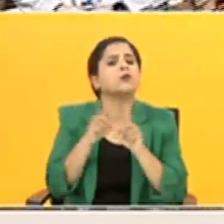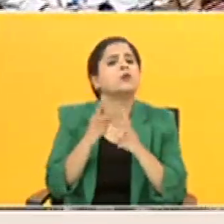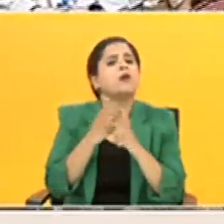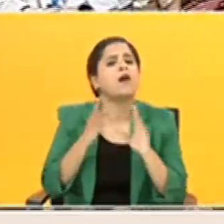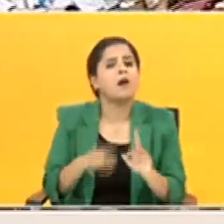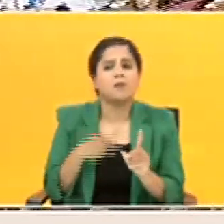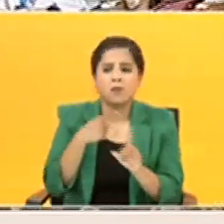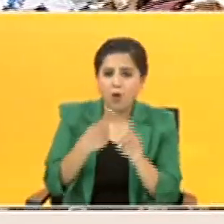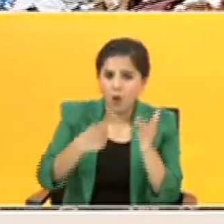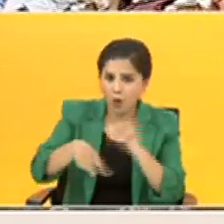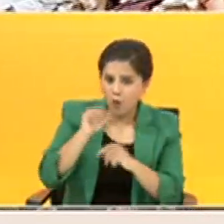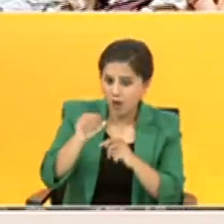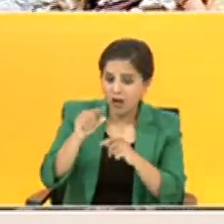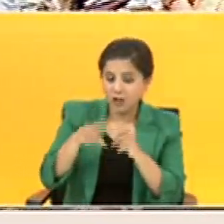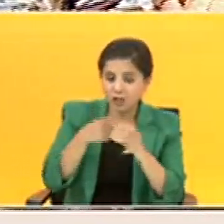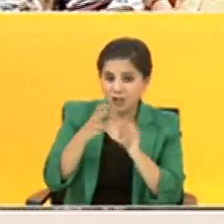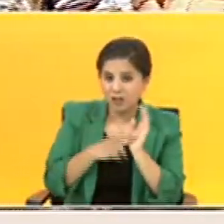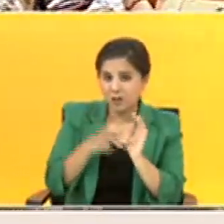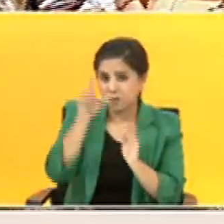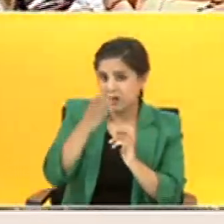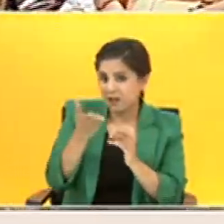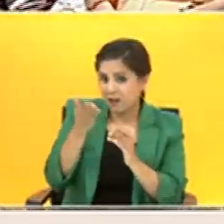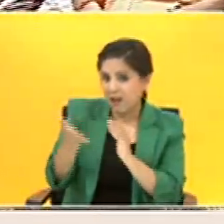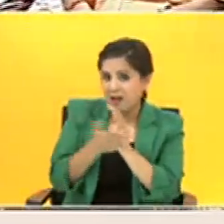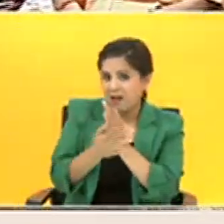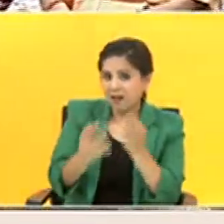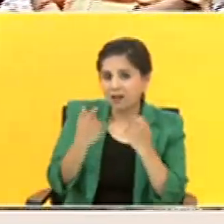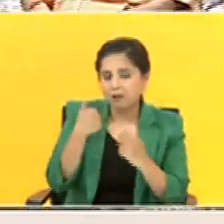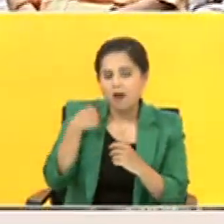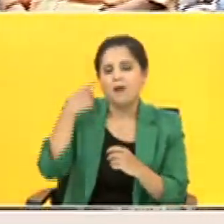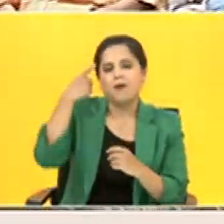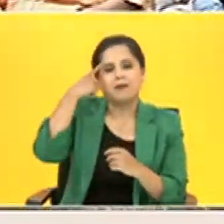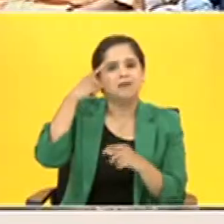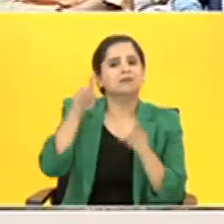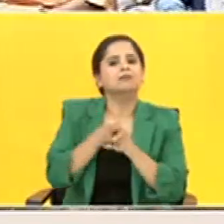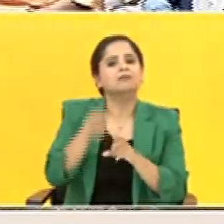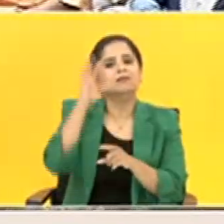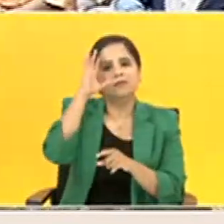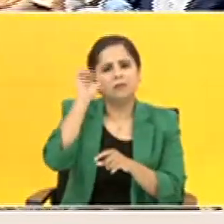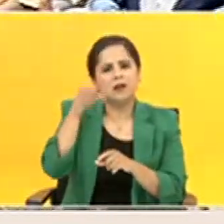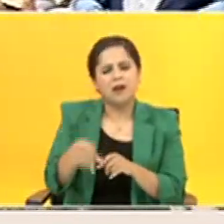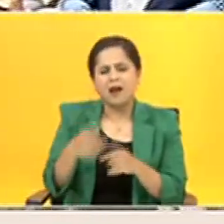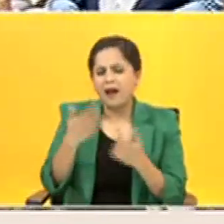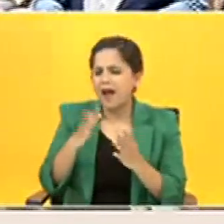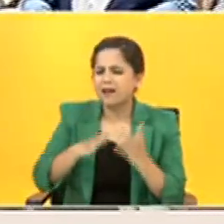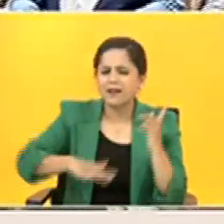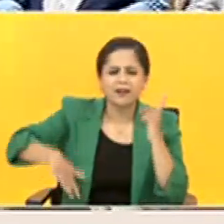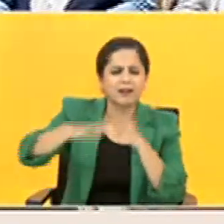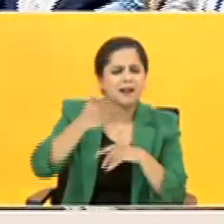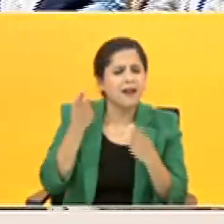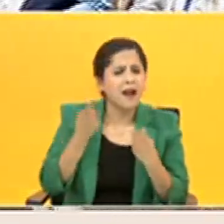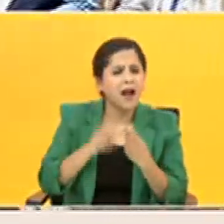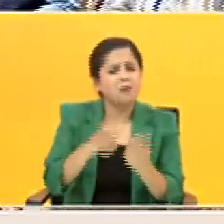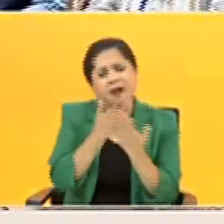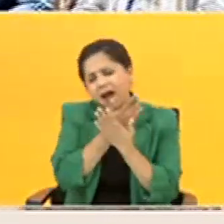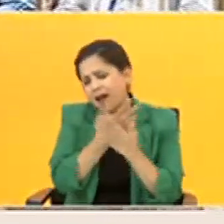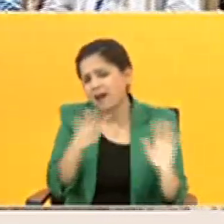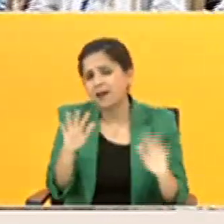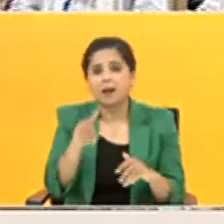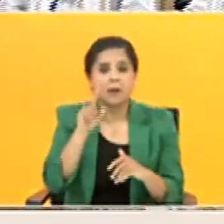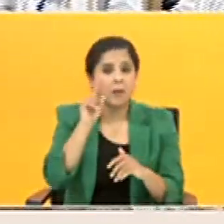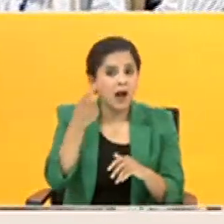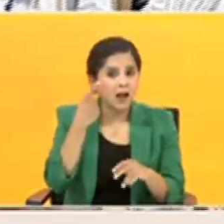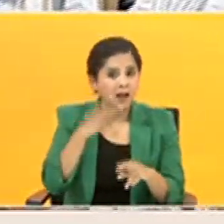है। जीवन जोशी जैसे कलाकार हमें याद दिलाते हैं कि परिस्थितियां चाहे जैसी भी हो,